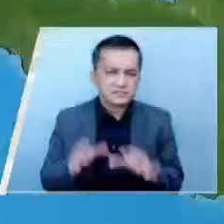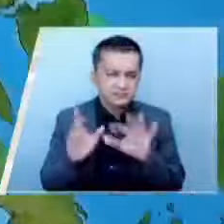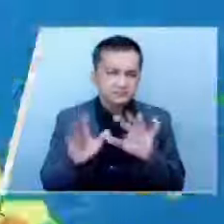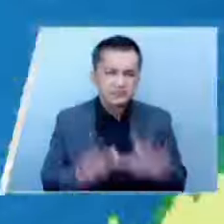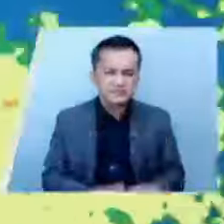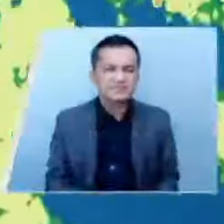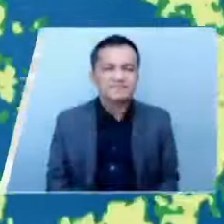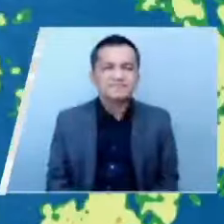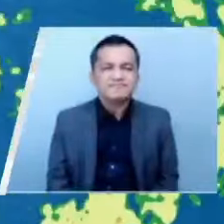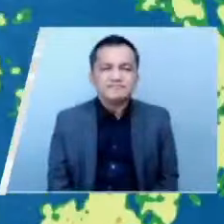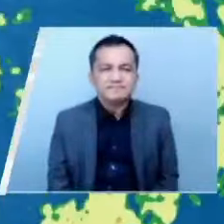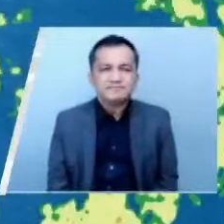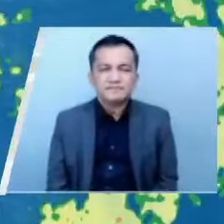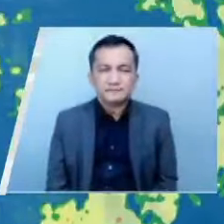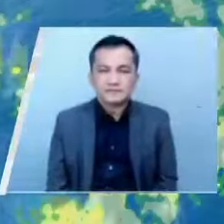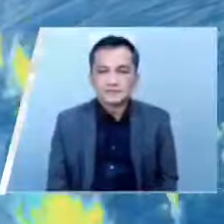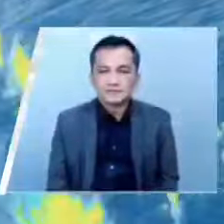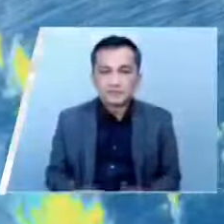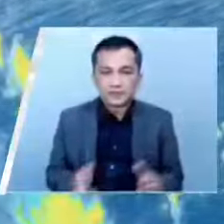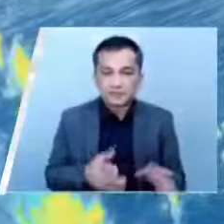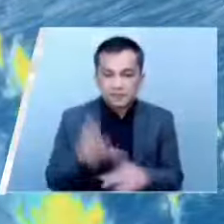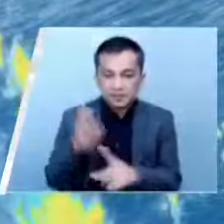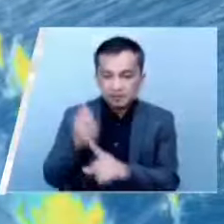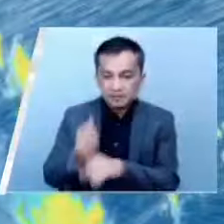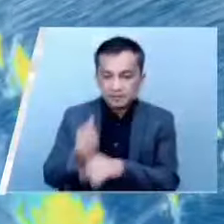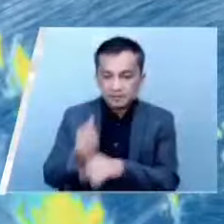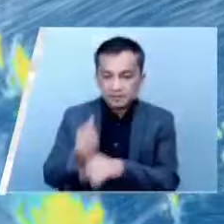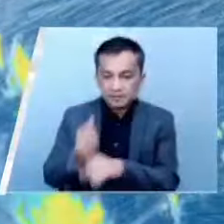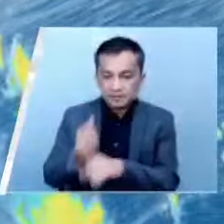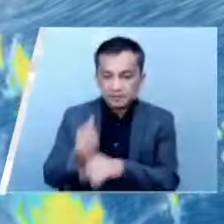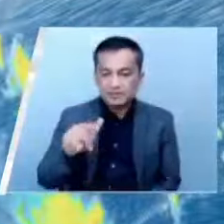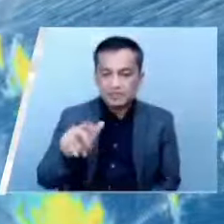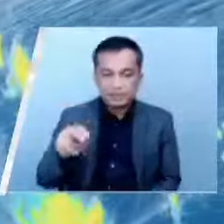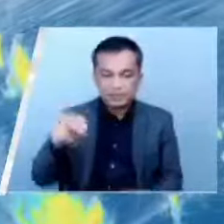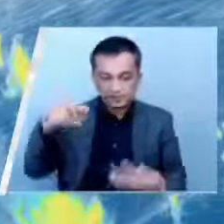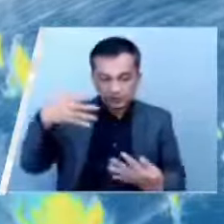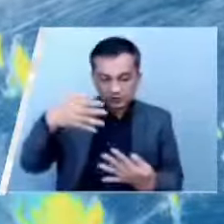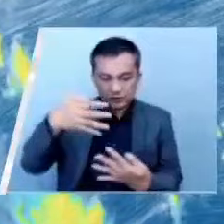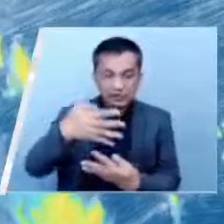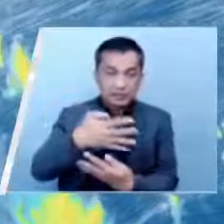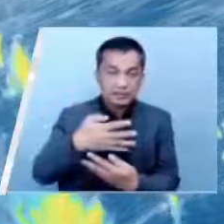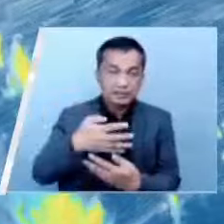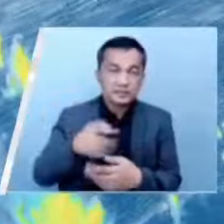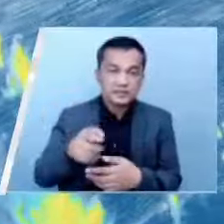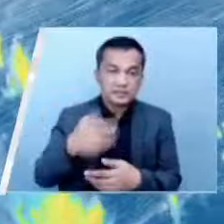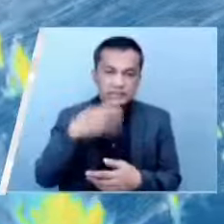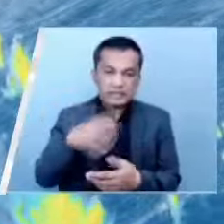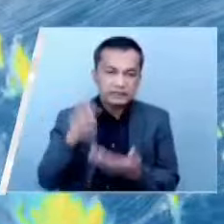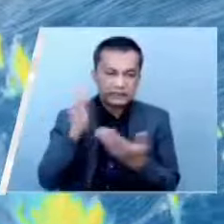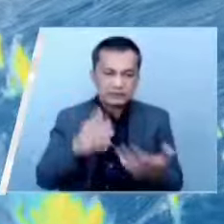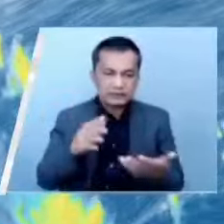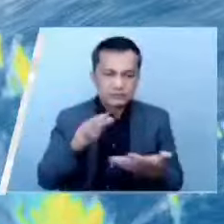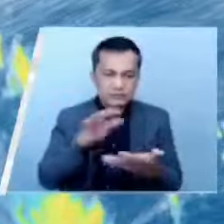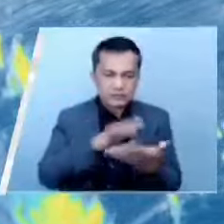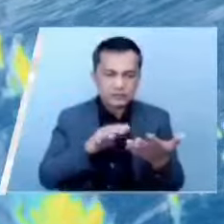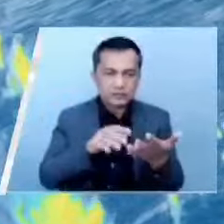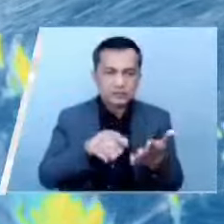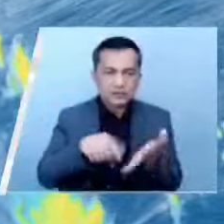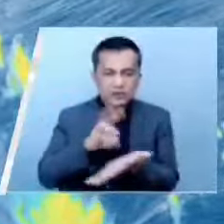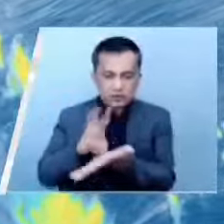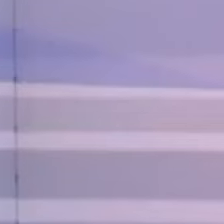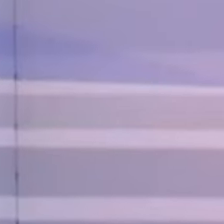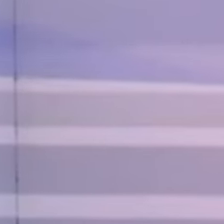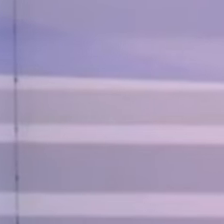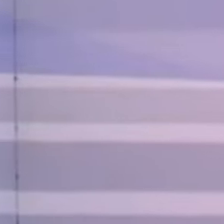Samantala, makakapekto pa rin sa bansa ang hanging amihan at shear line. Magdadala yan ng maulap na kalangitan na may kalat-kalat na ulan sa ilang panig ng